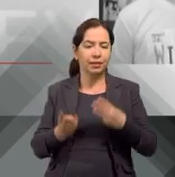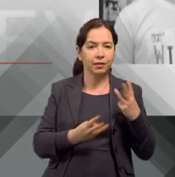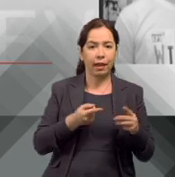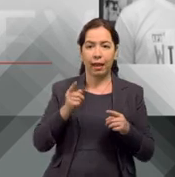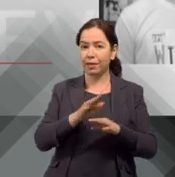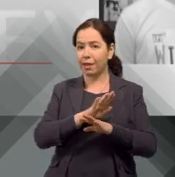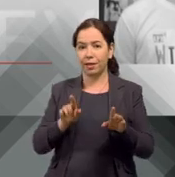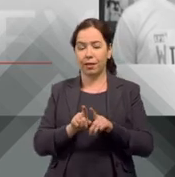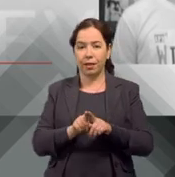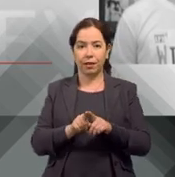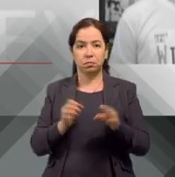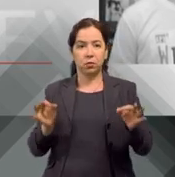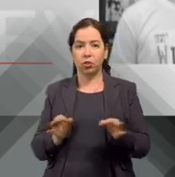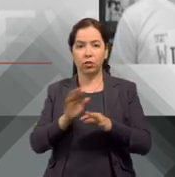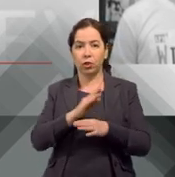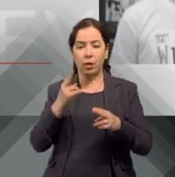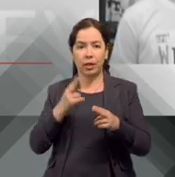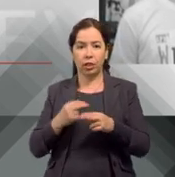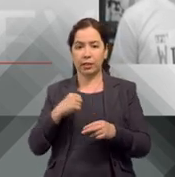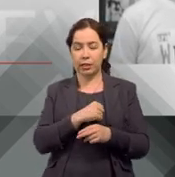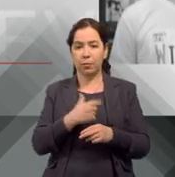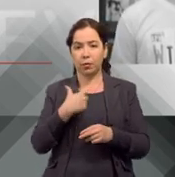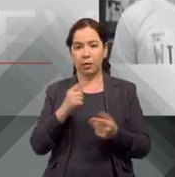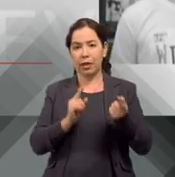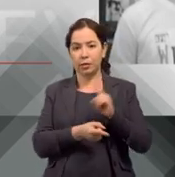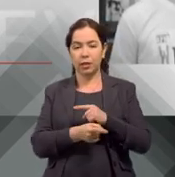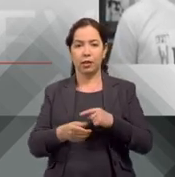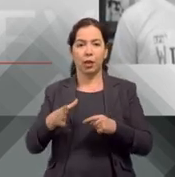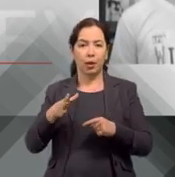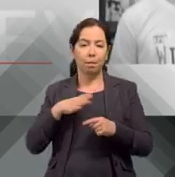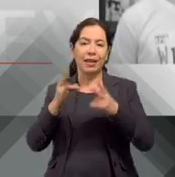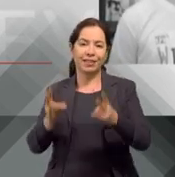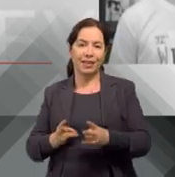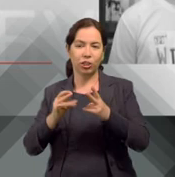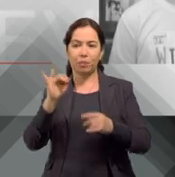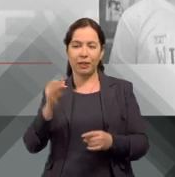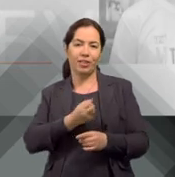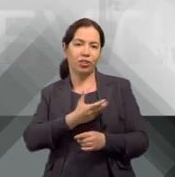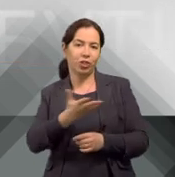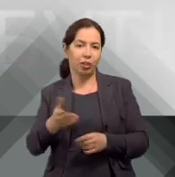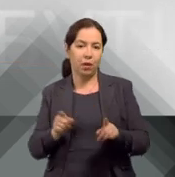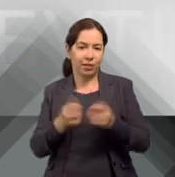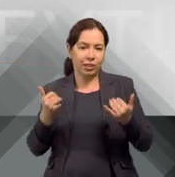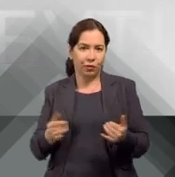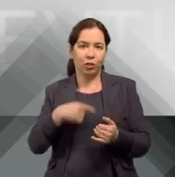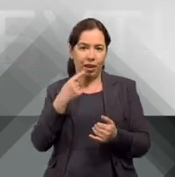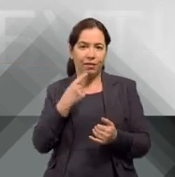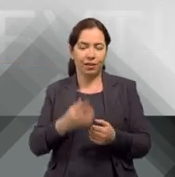так. Ничего не мешает самому изменить себя, стать нежным и щедрым, как мы говорили с Александром Климовником.